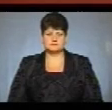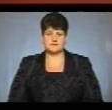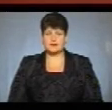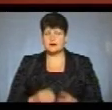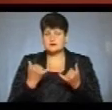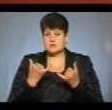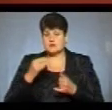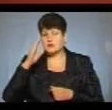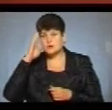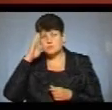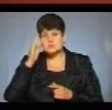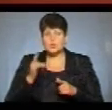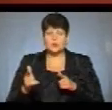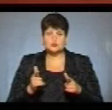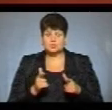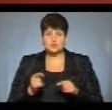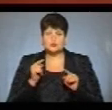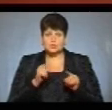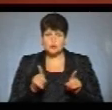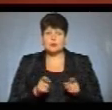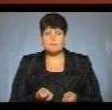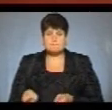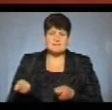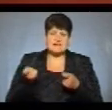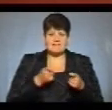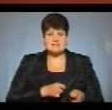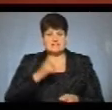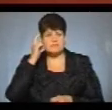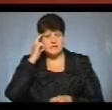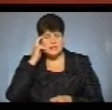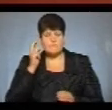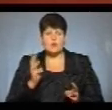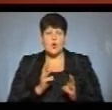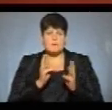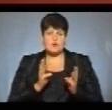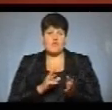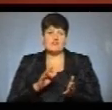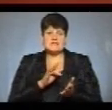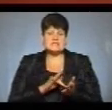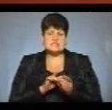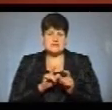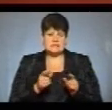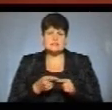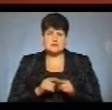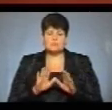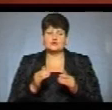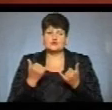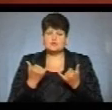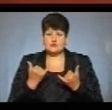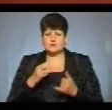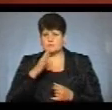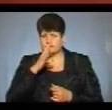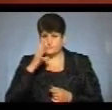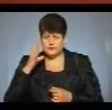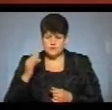Наразі хлопчика готують до того, аби перевезти до Києва, до опікового центру. Це відбудеться сьогодні опівночі. Про